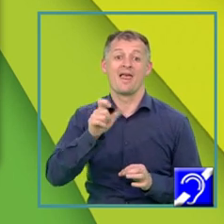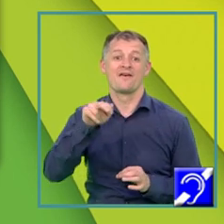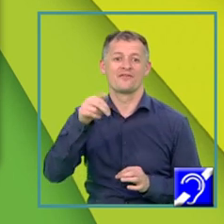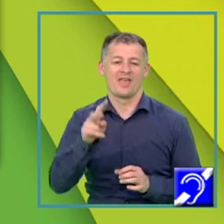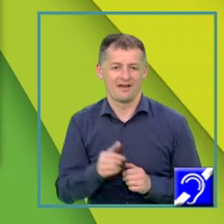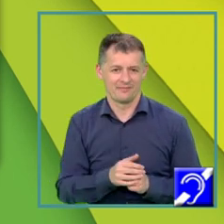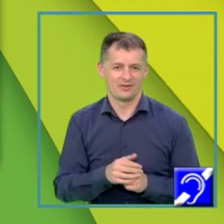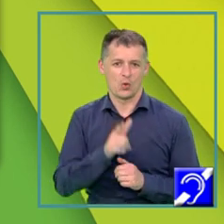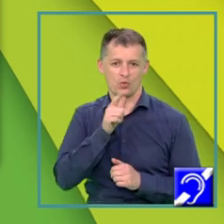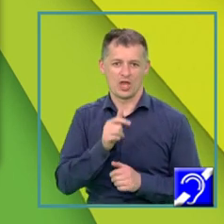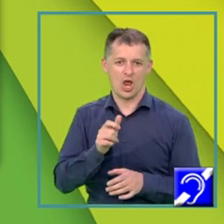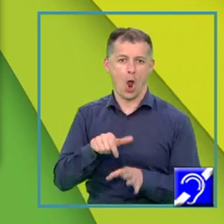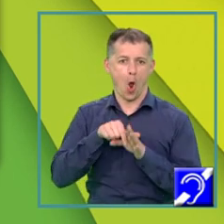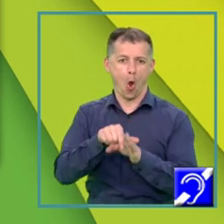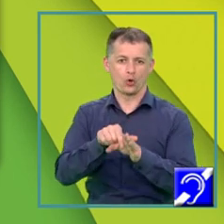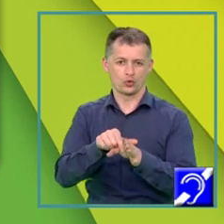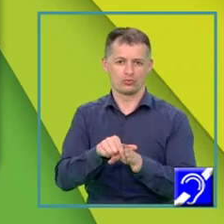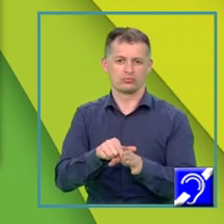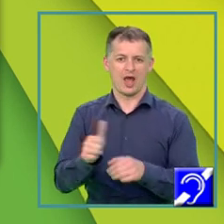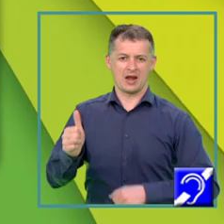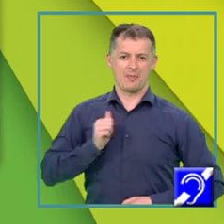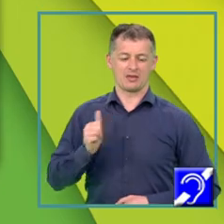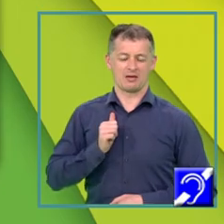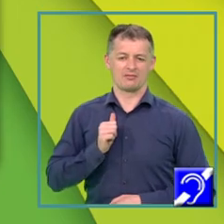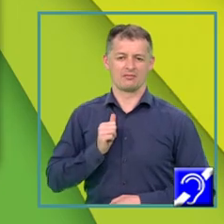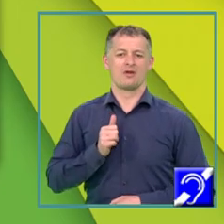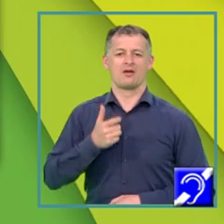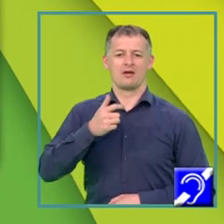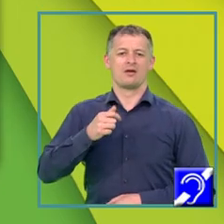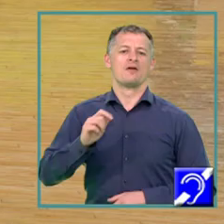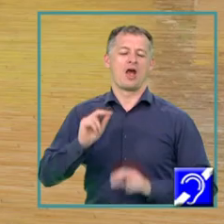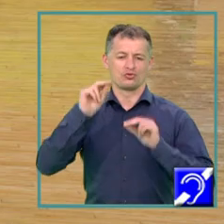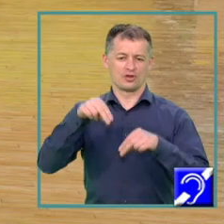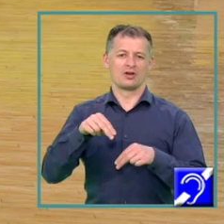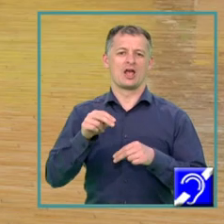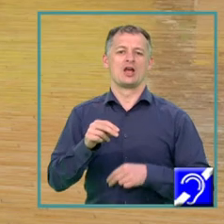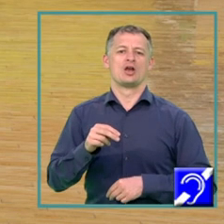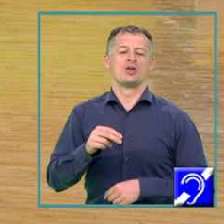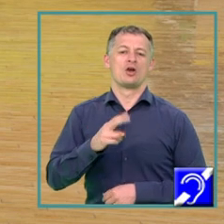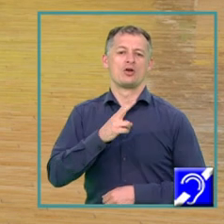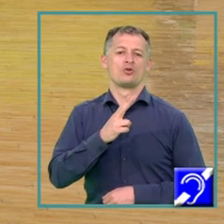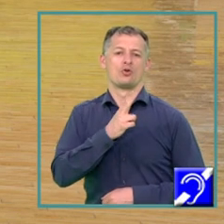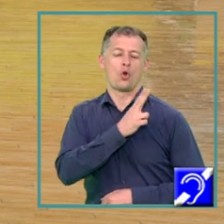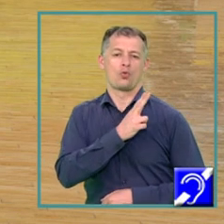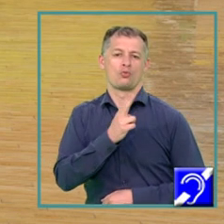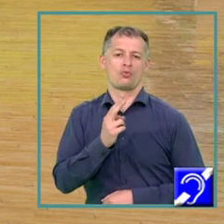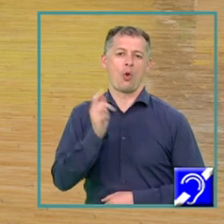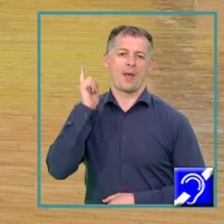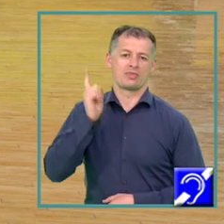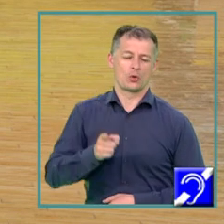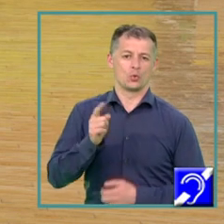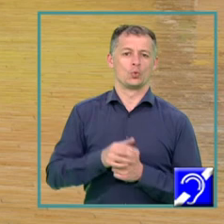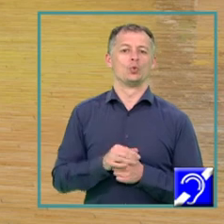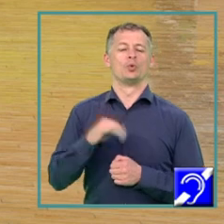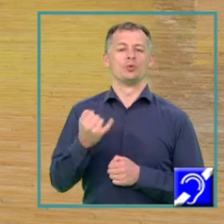comandantul Plevnei, Osman Pașa, se preda colonelului român Mihail Cerches. Și ultima cerință a subiectului 1, cerința